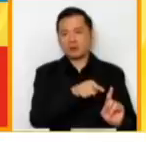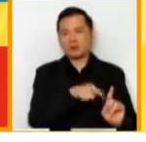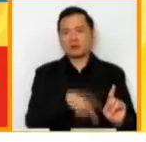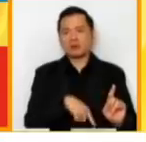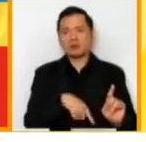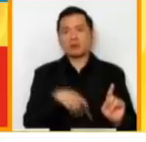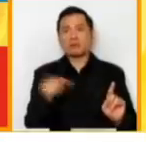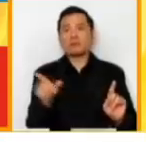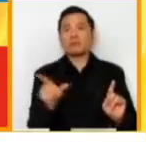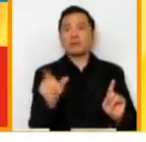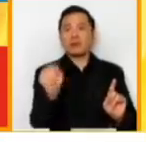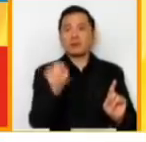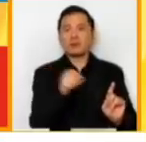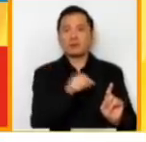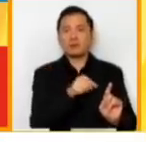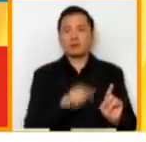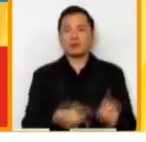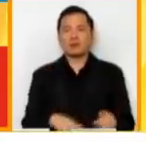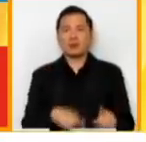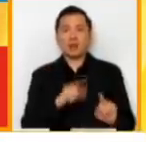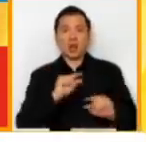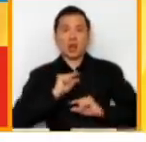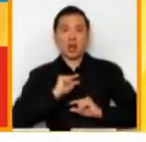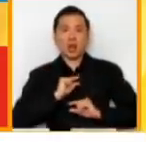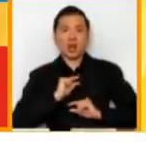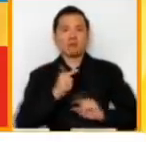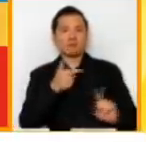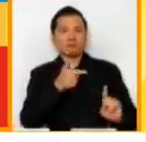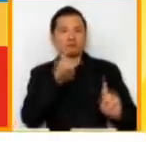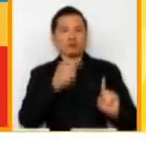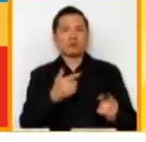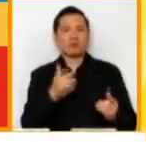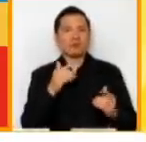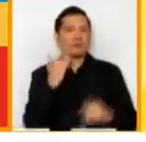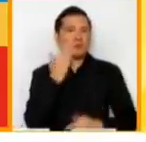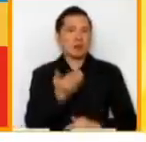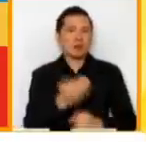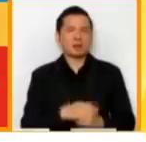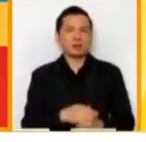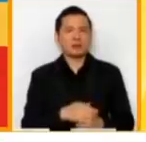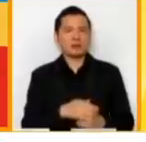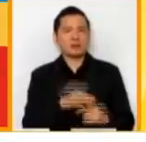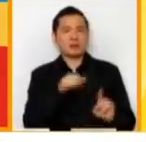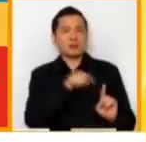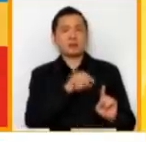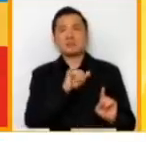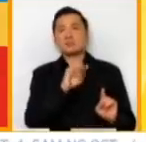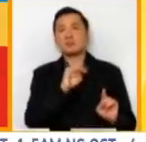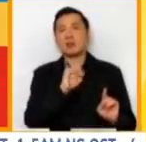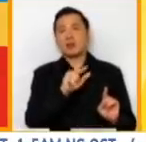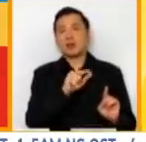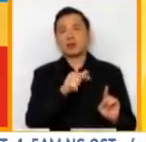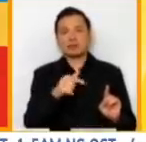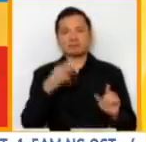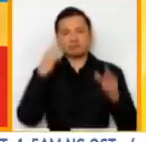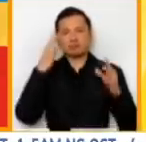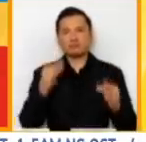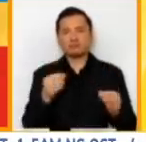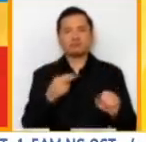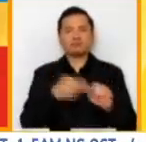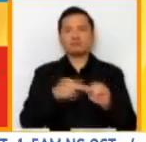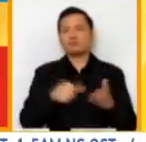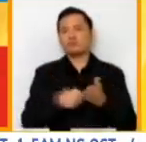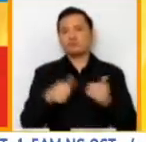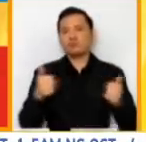Maguindanao. Patay ang bodyguard ni Ismael. Si Ismael ay nagdeklarang tatakbo sa pagka-vice mayor sa bayan ng Dato sa Libo,